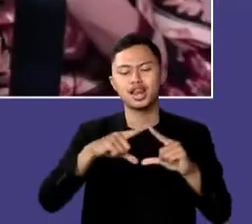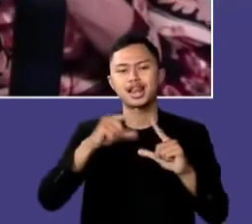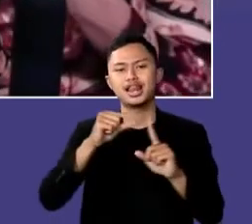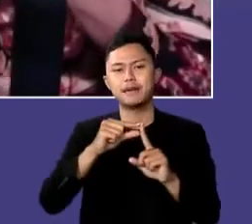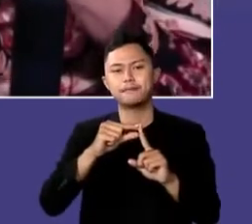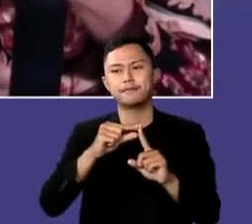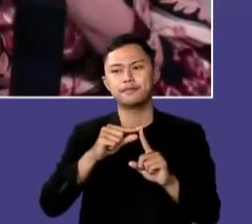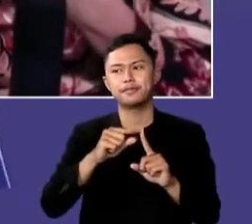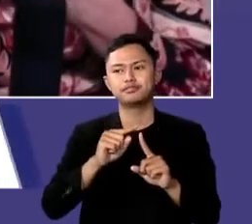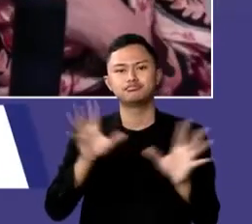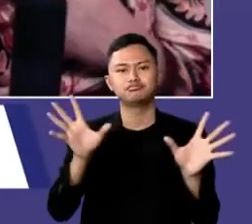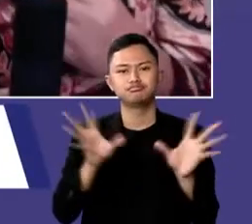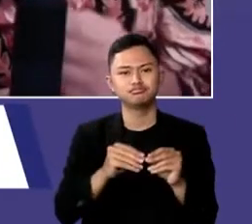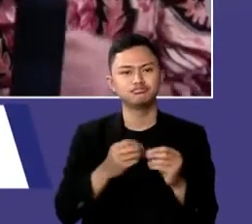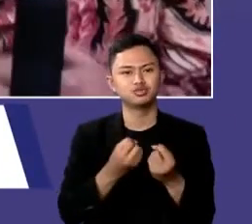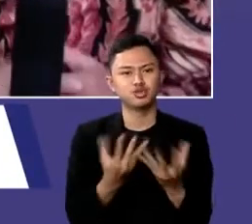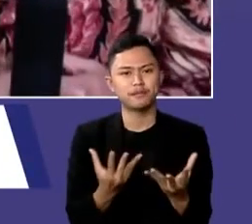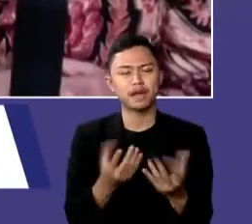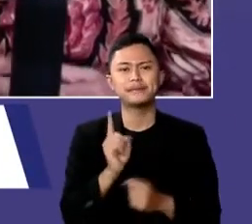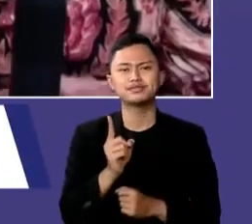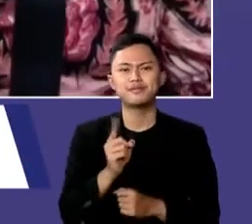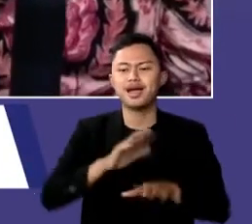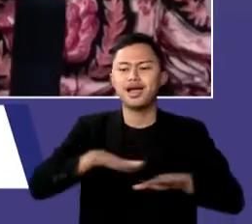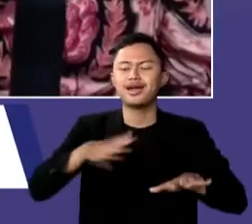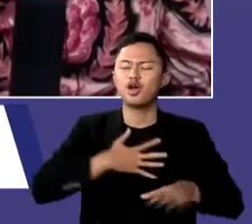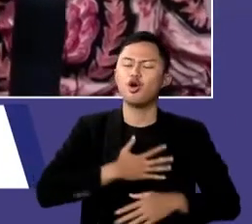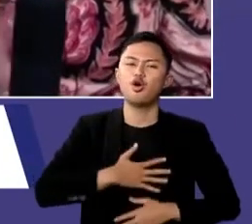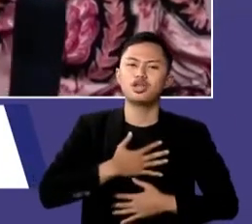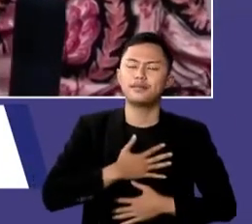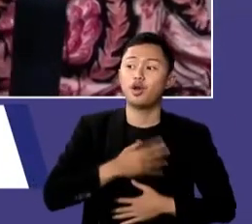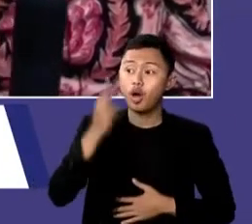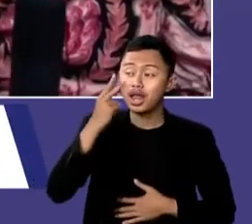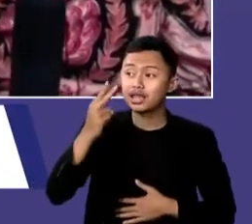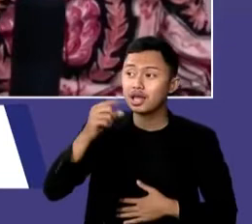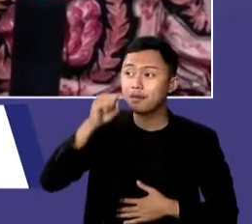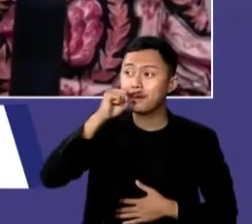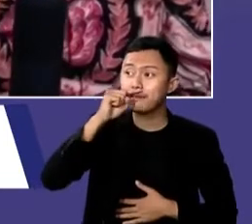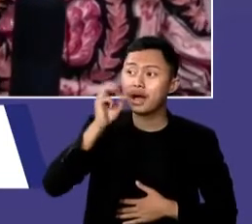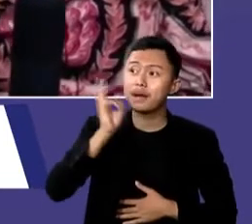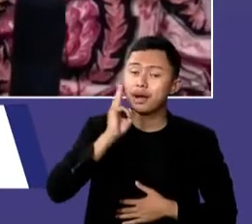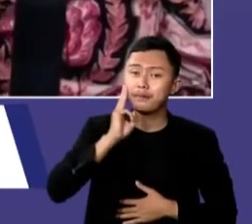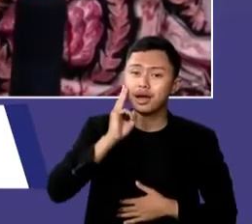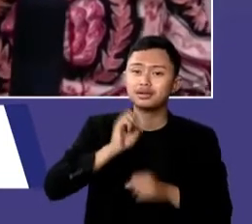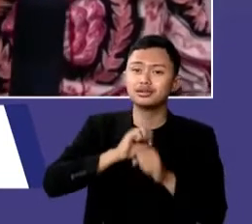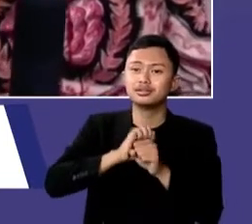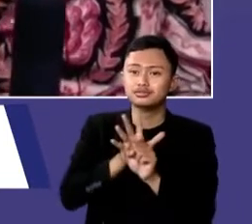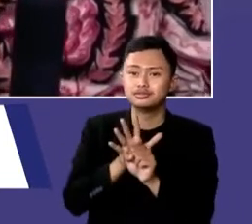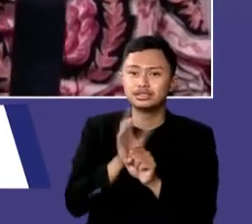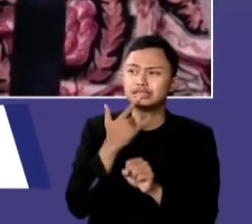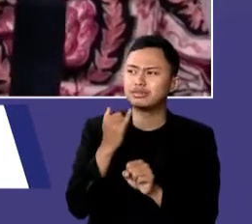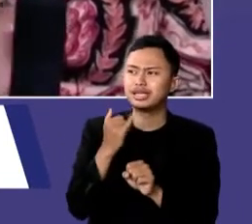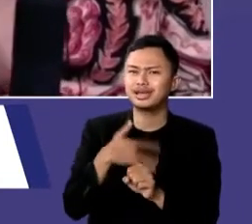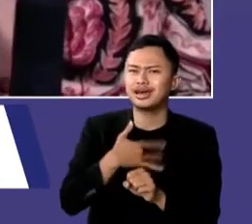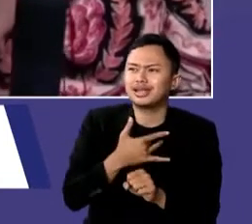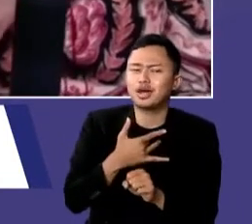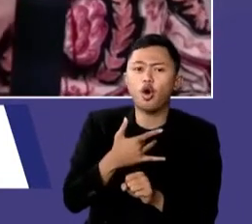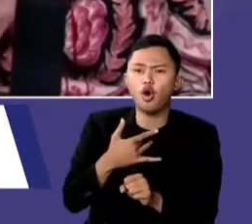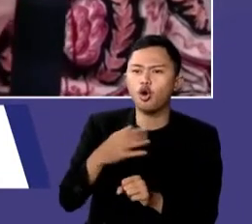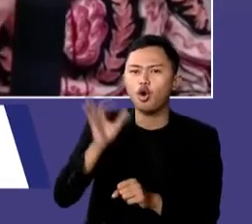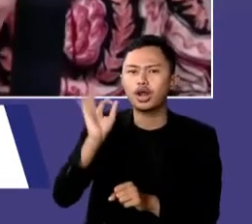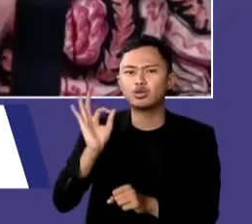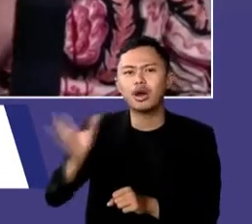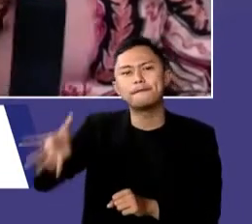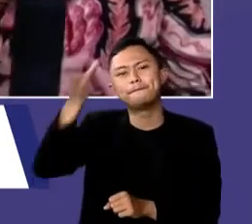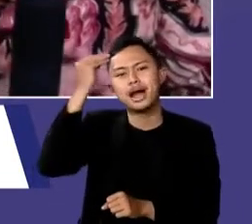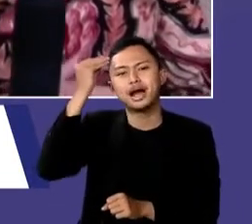anak merasa nyaman mengatakan aduk nyokap dan bokap misja pandemi jadi gue banget kayaknya ngerti banget